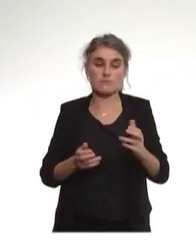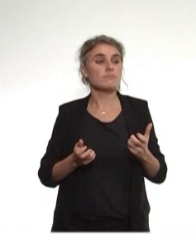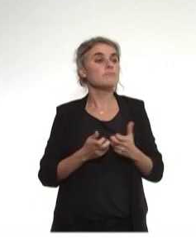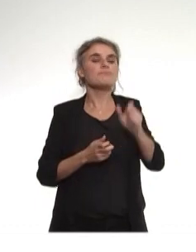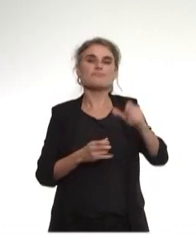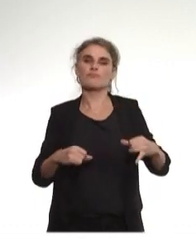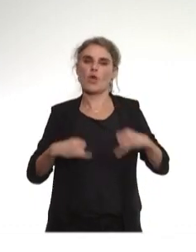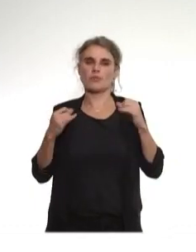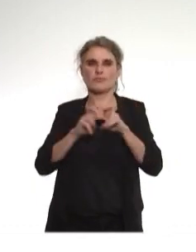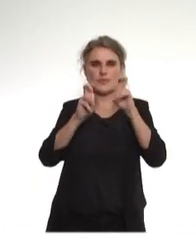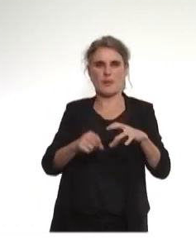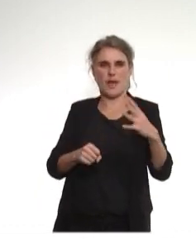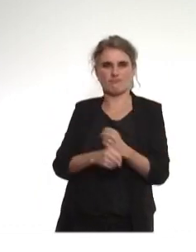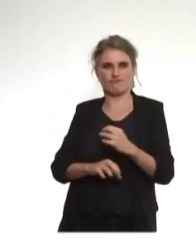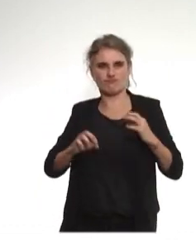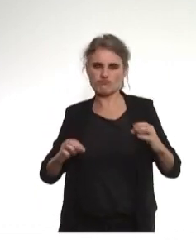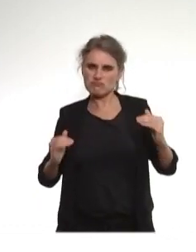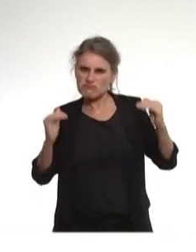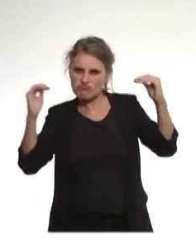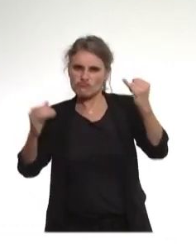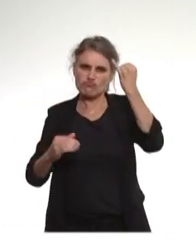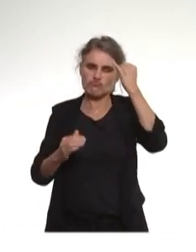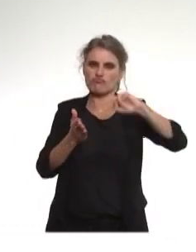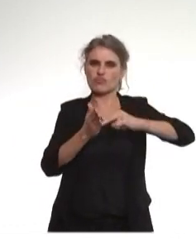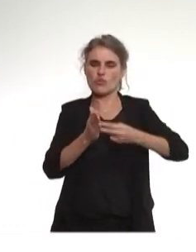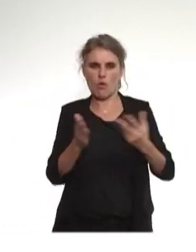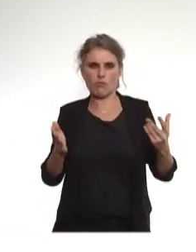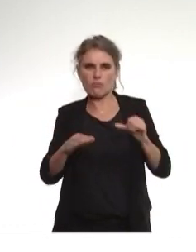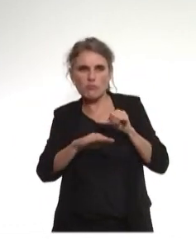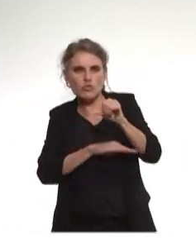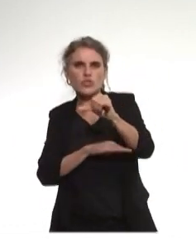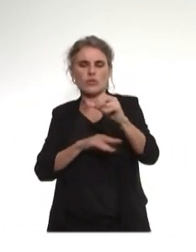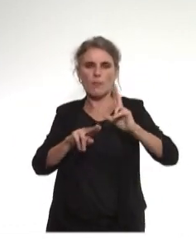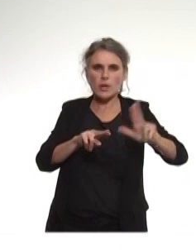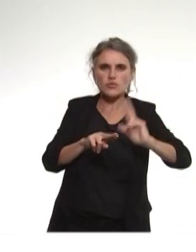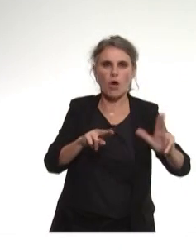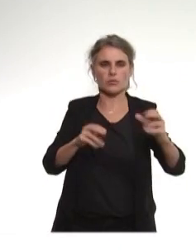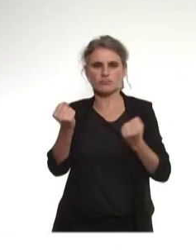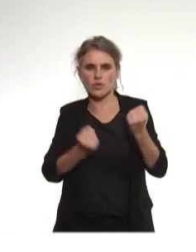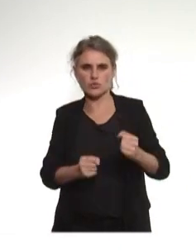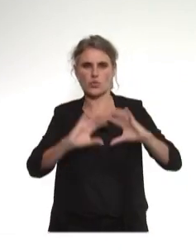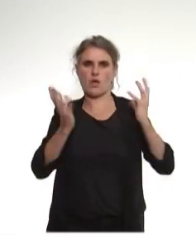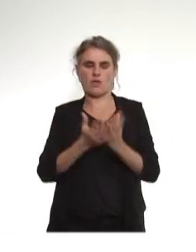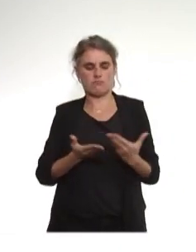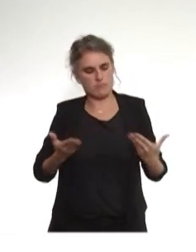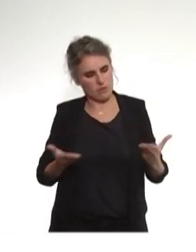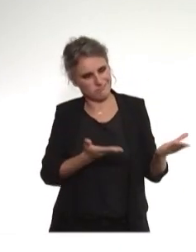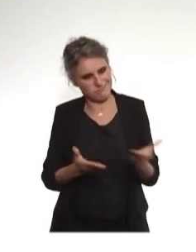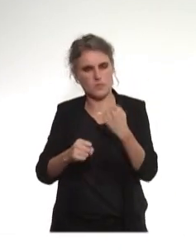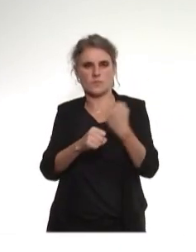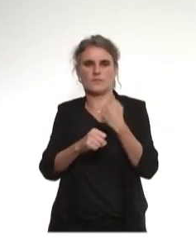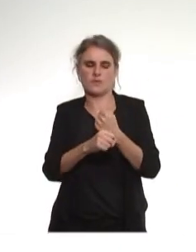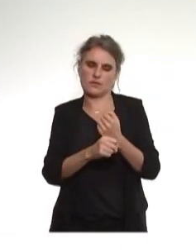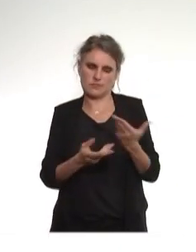diplôme d'ingénieur en maintenance l'ingénieur aéronautique d'ingénieurs dans l'industrie automobile puisse trouver un emploi aujourd'hui et je lance